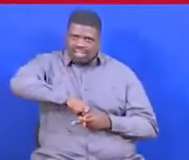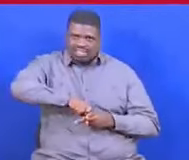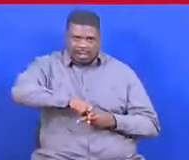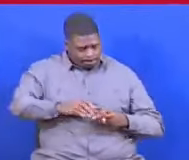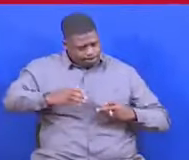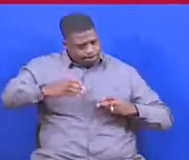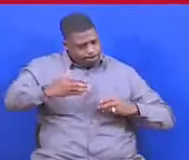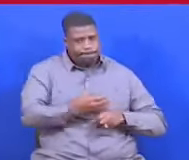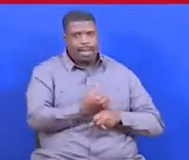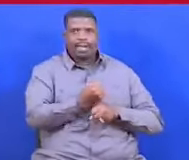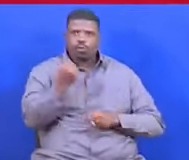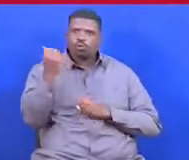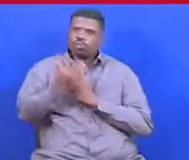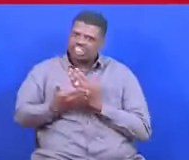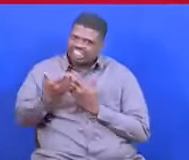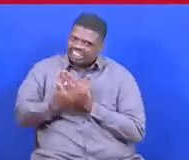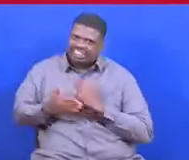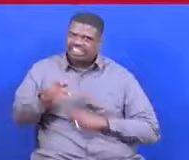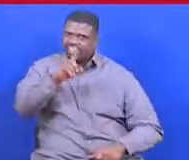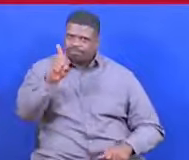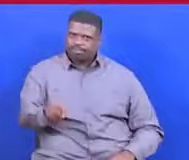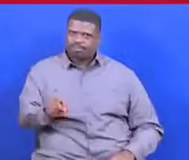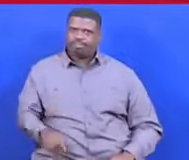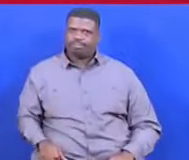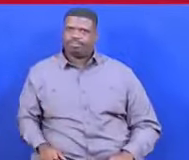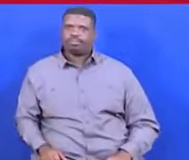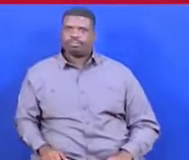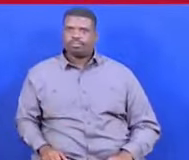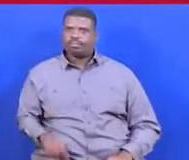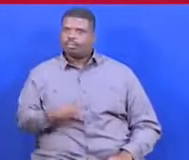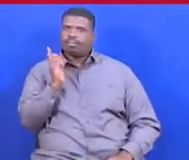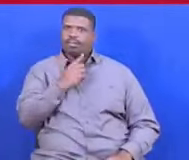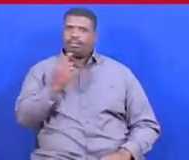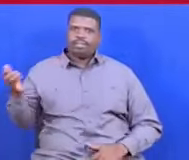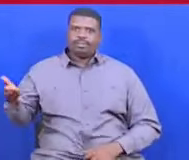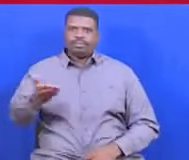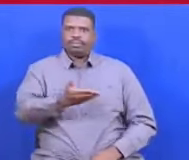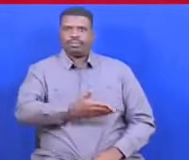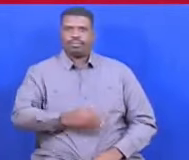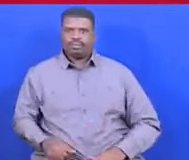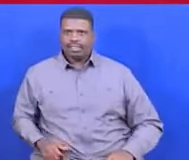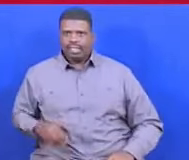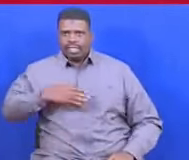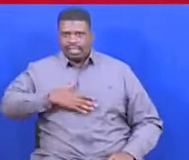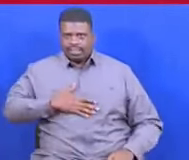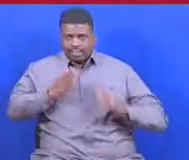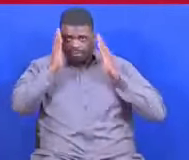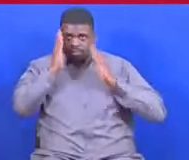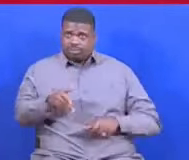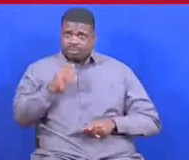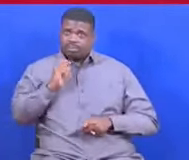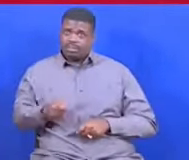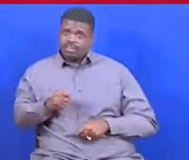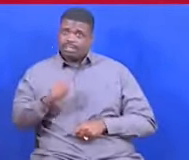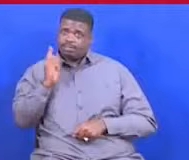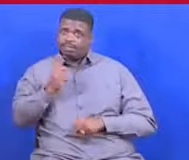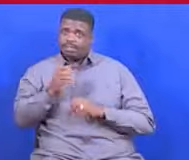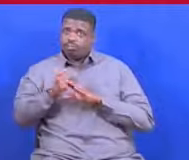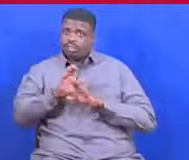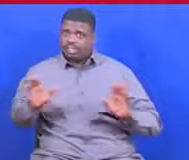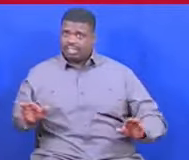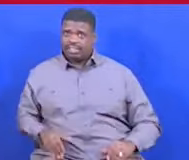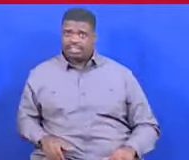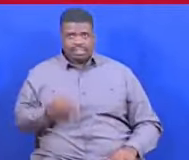Mheshimiwa Naibu Waziri, majibu. Asante Mheshimiwa Spika. Mheshimiwa Spika, kama nilivyojibu jibu la msingi kwamba serikali iko kwenye hatua za